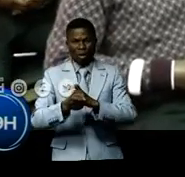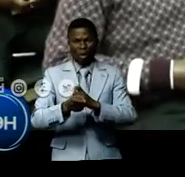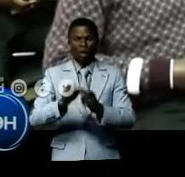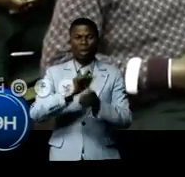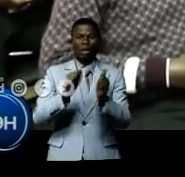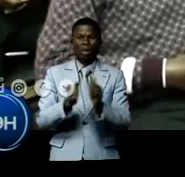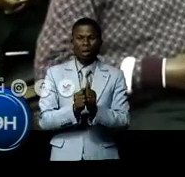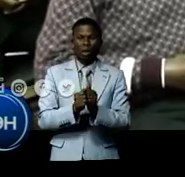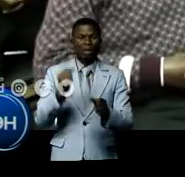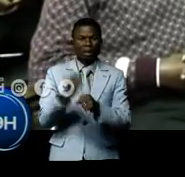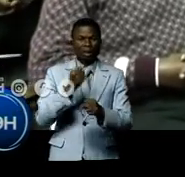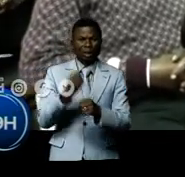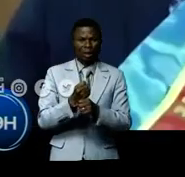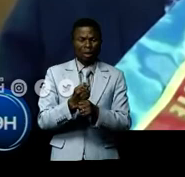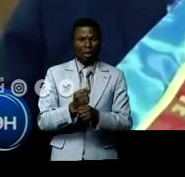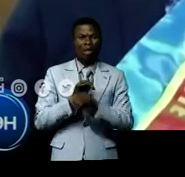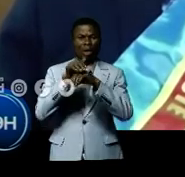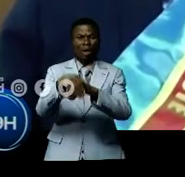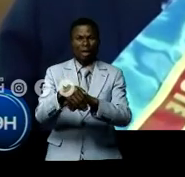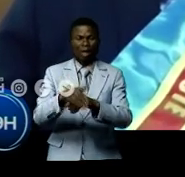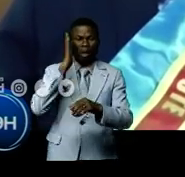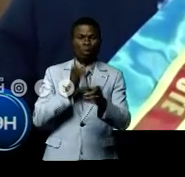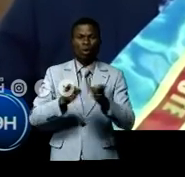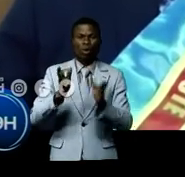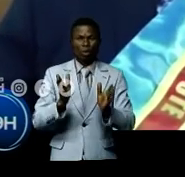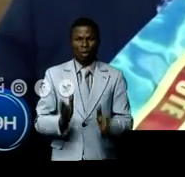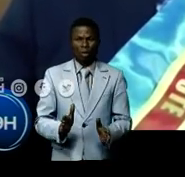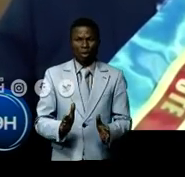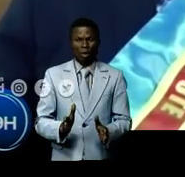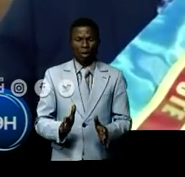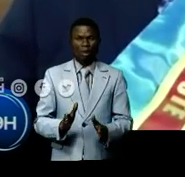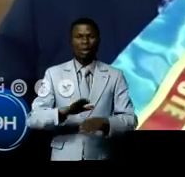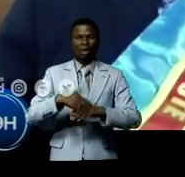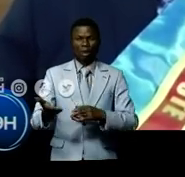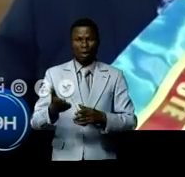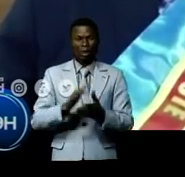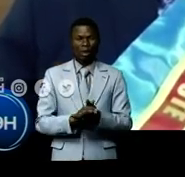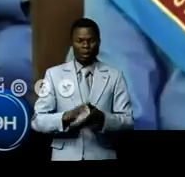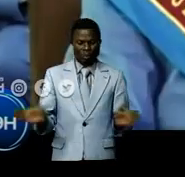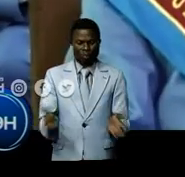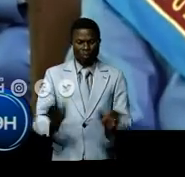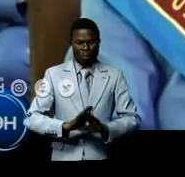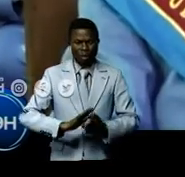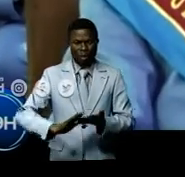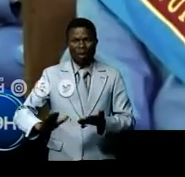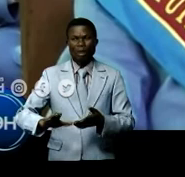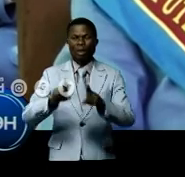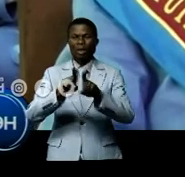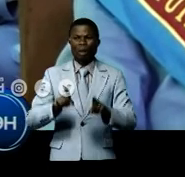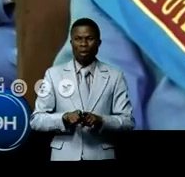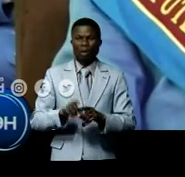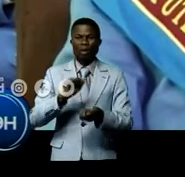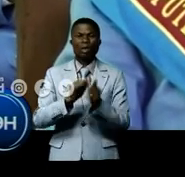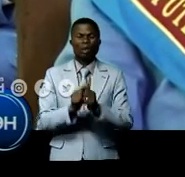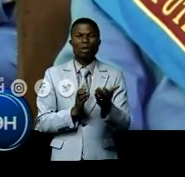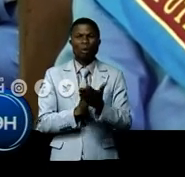termes d'instruments de travail qui contribuera à la bonne gouvernance. C'est notamment l'édit sur l'assainissement environnemental et celui sur la gestion